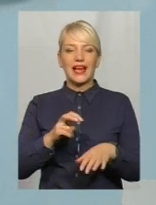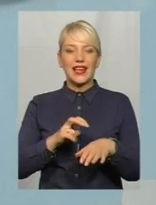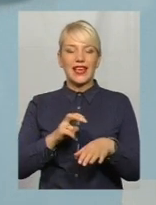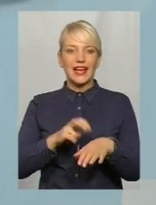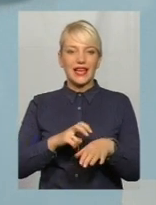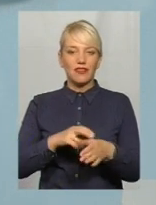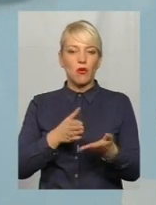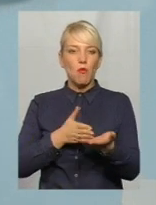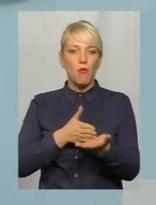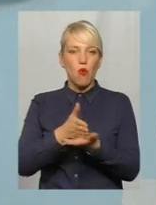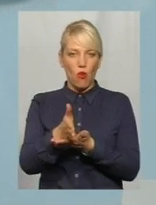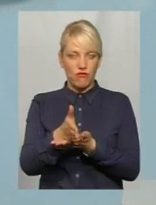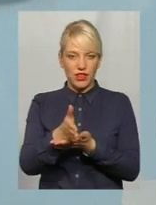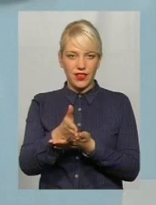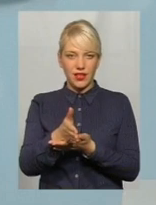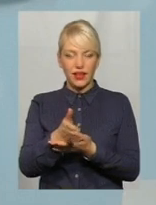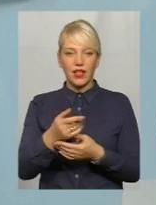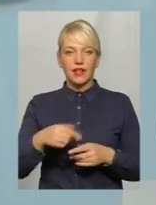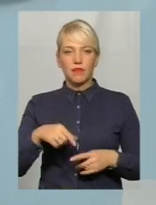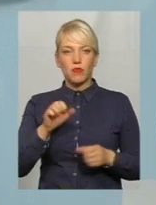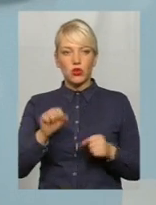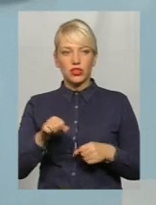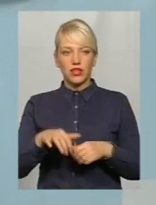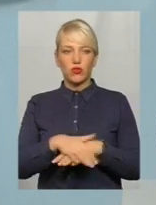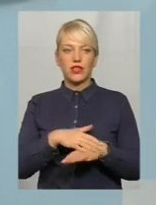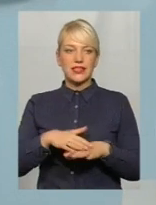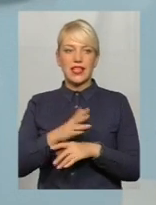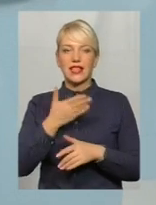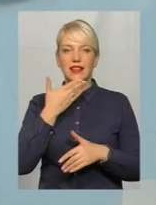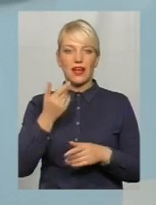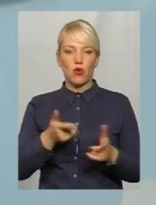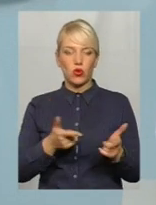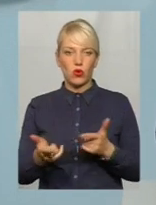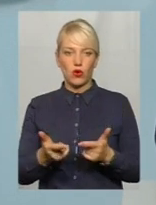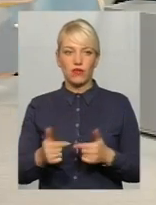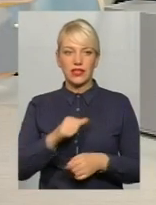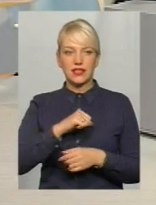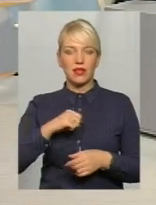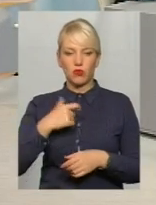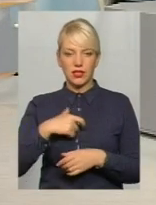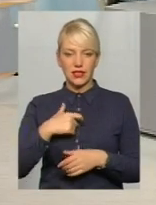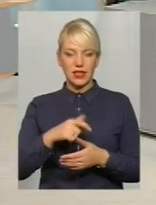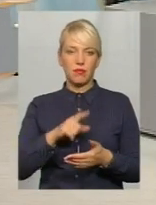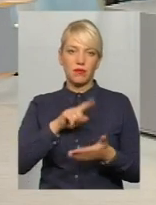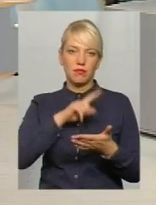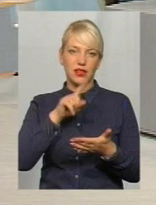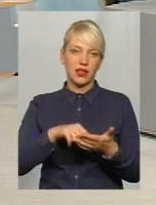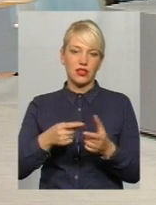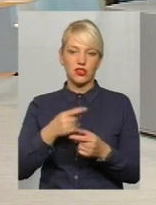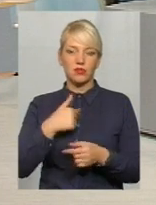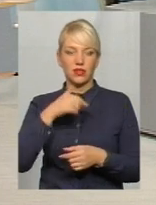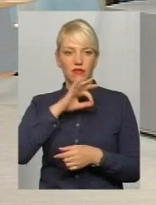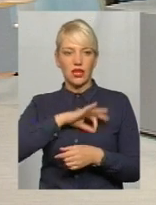вузьких спеціалістів, можливо, і населення не зовсім готове. Воно само для себе ставить питання, чи мені вигідніше піти